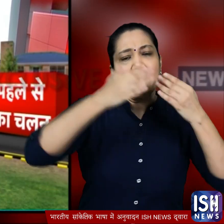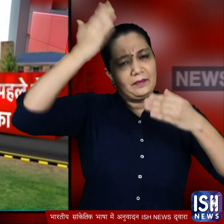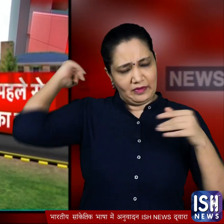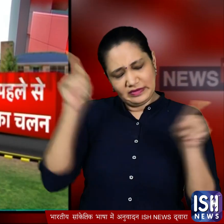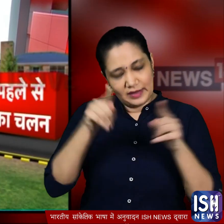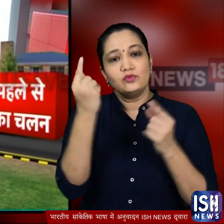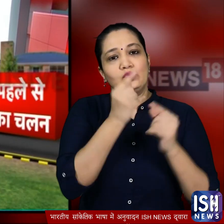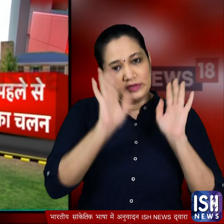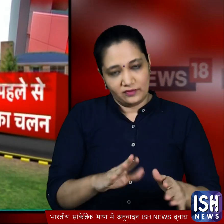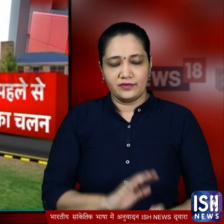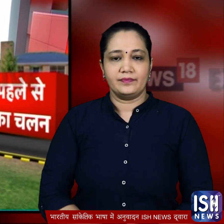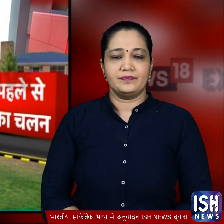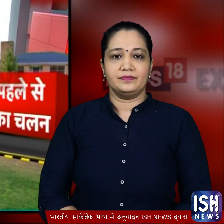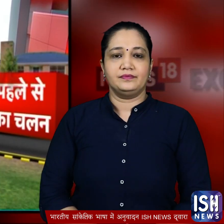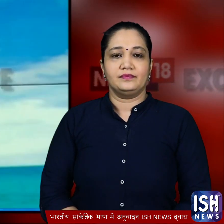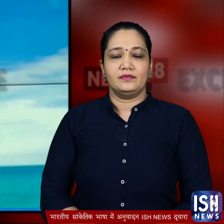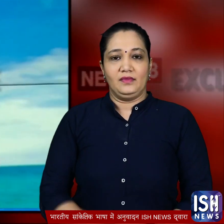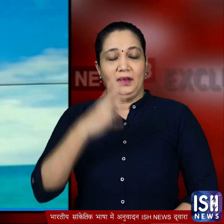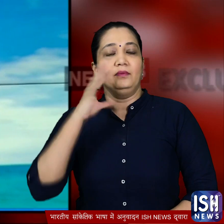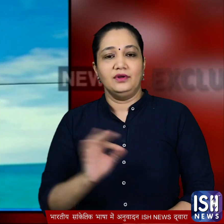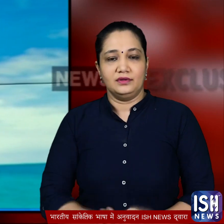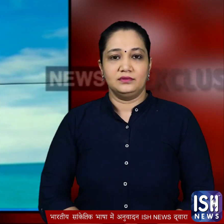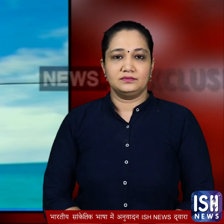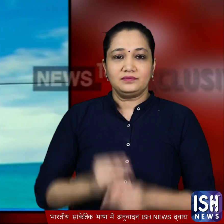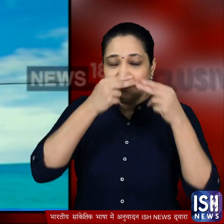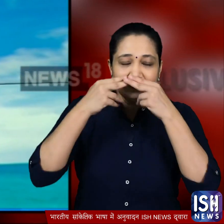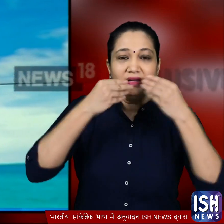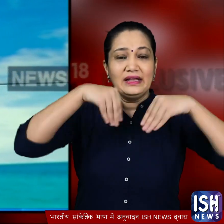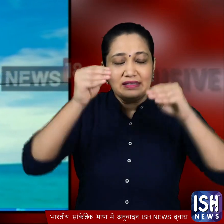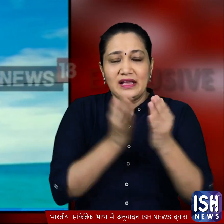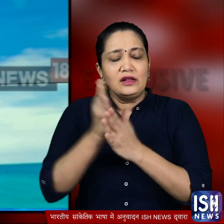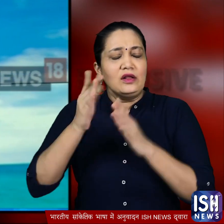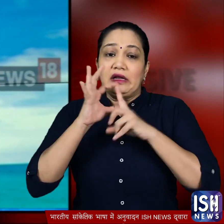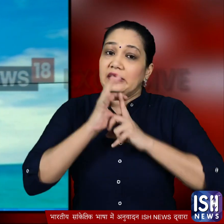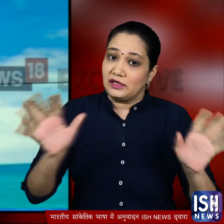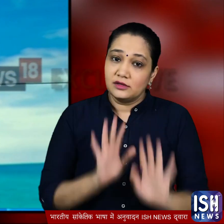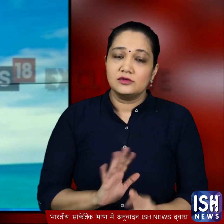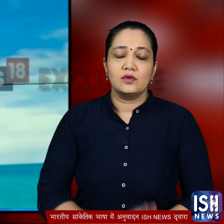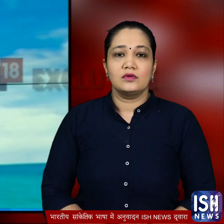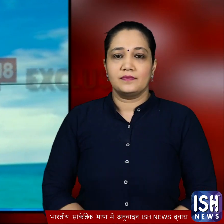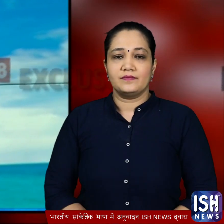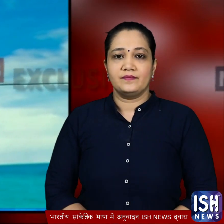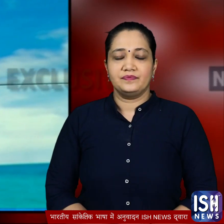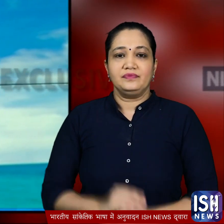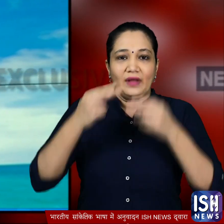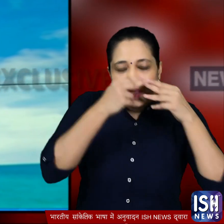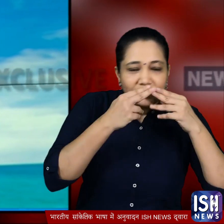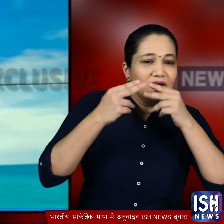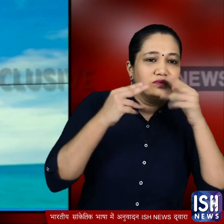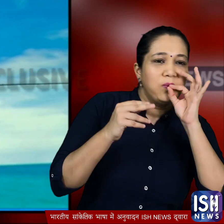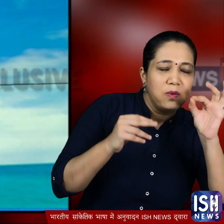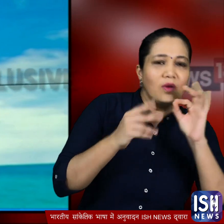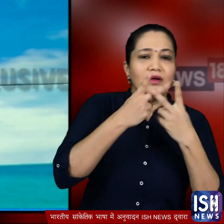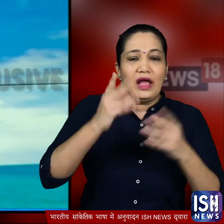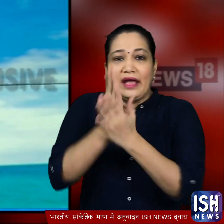पहले से इस तकनीक का इस्तेमाल कर रहे हैं। सौभाग्य की एक बात यह कि ड्रग्स बेचने का यह तरीका बेहद खतरनाक है, क्योंकि गांजा और भांग के बीच